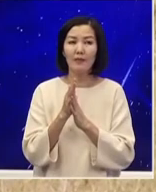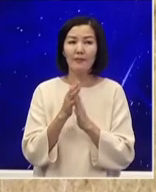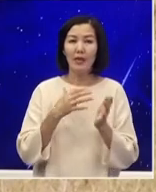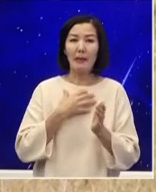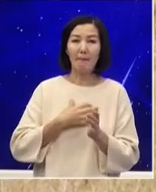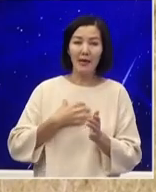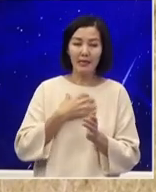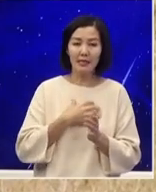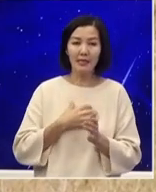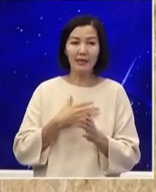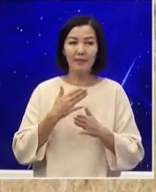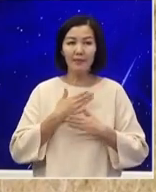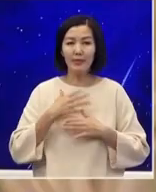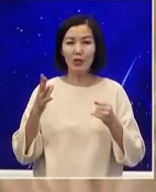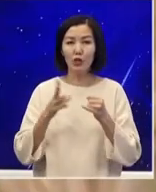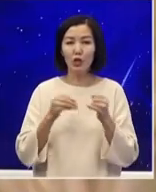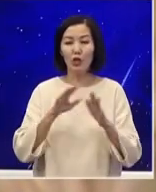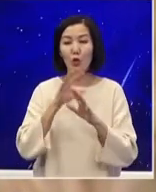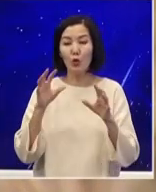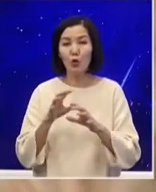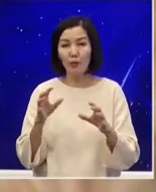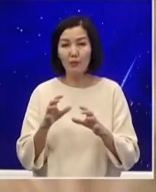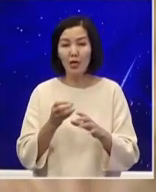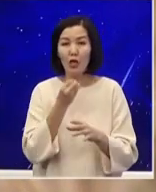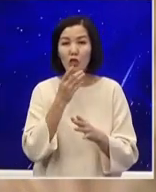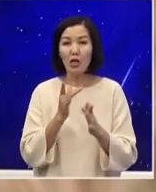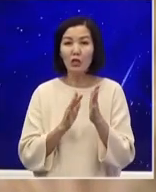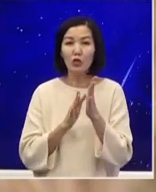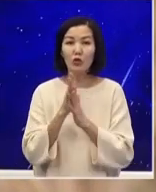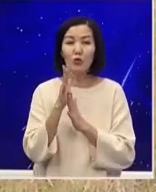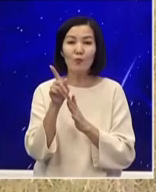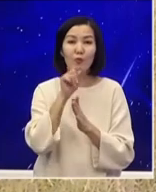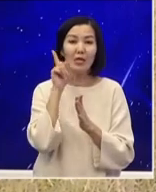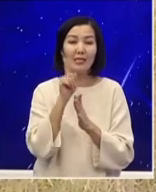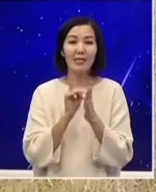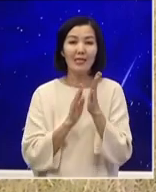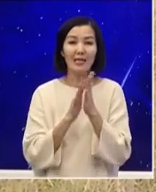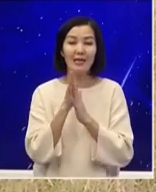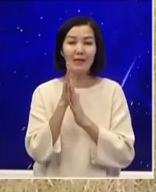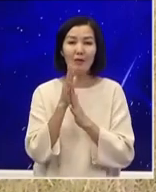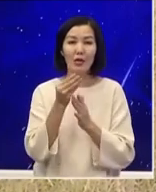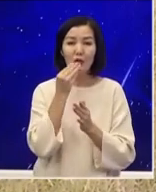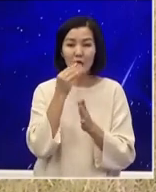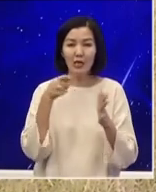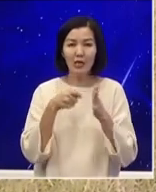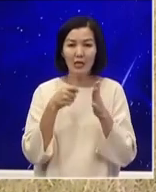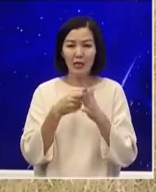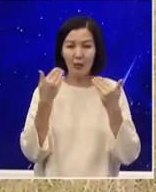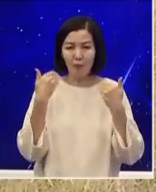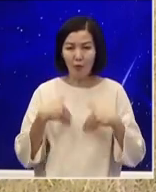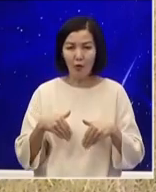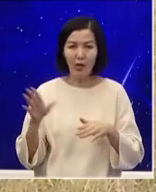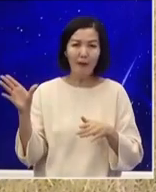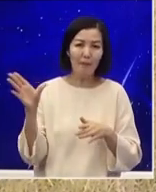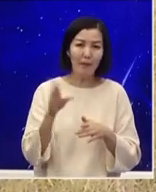бірінші біз жерді күтеміз. Жақсы шөптерді егеміз, одан кейін сол шөптерді жеген малдың өзінің бойындағы минералдардың